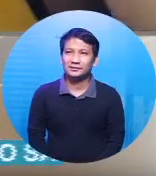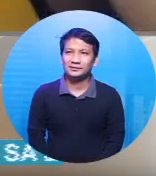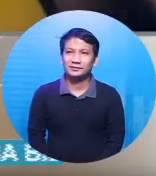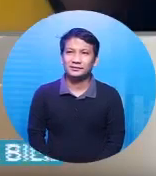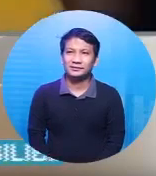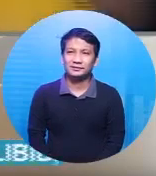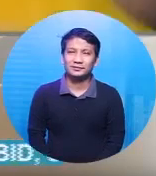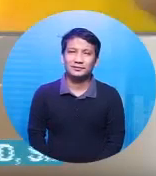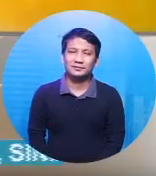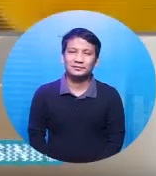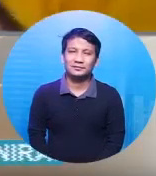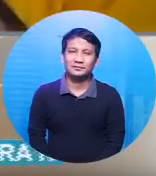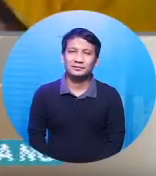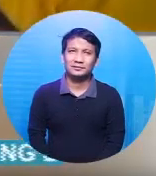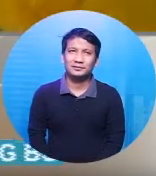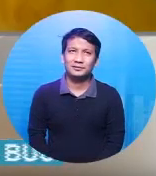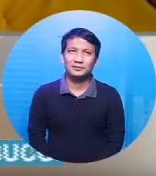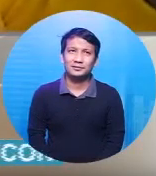Okay, sir.